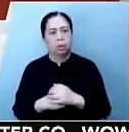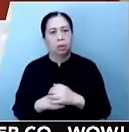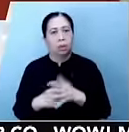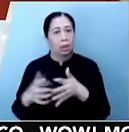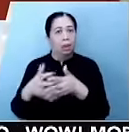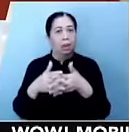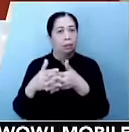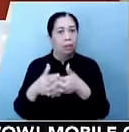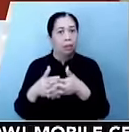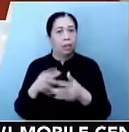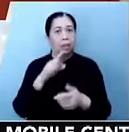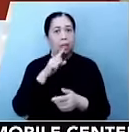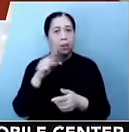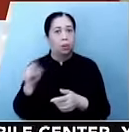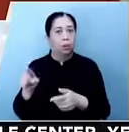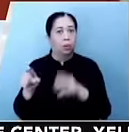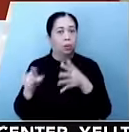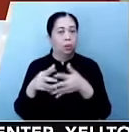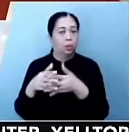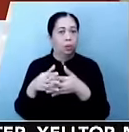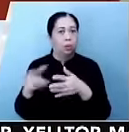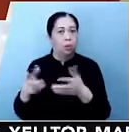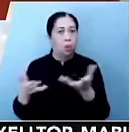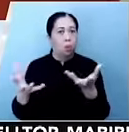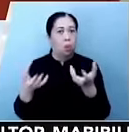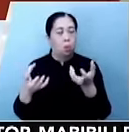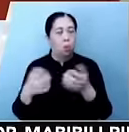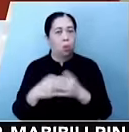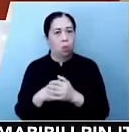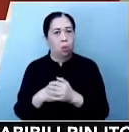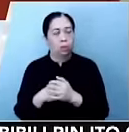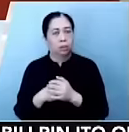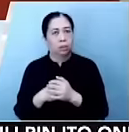talaga gusto niyang